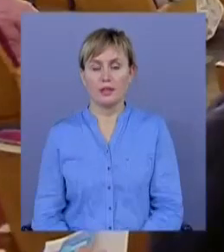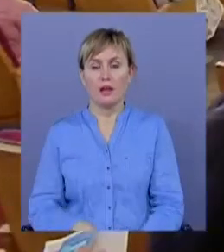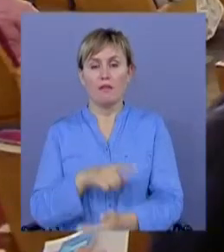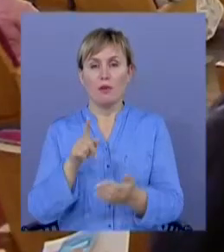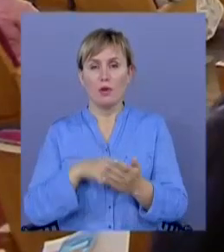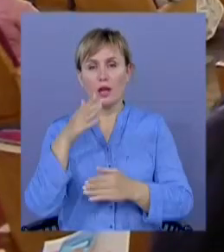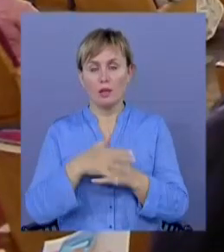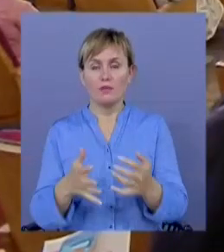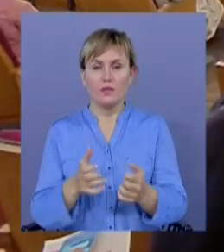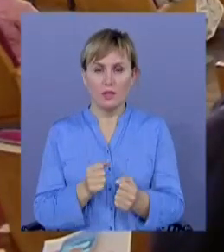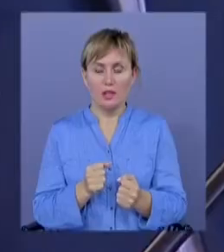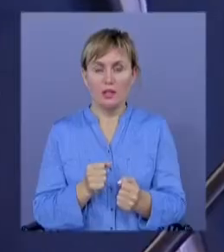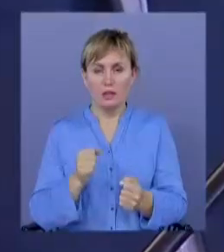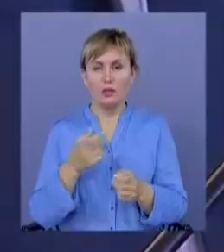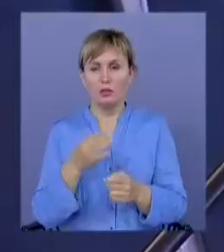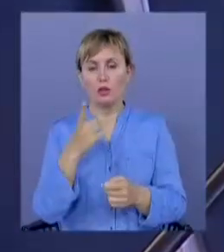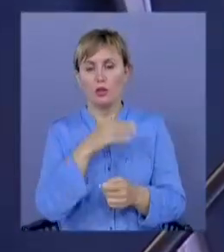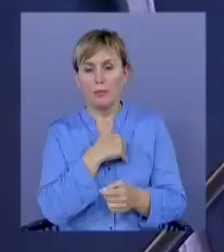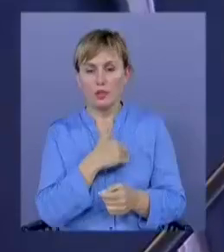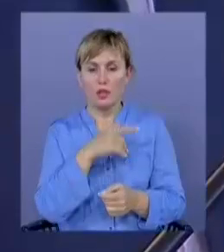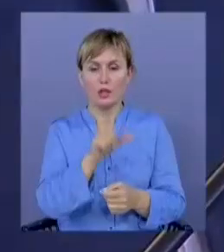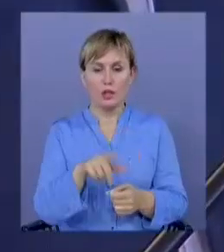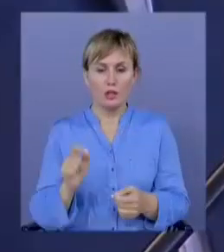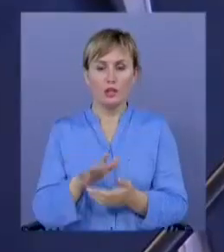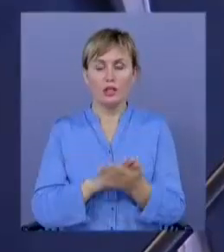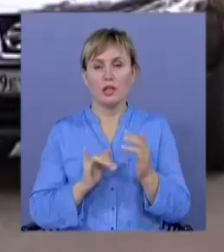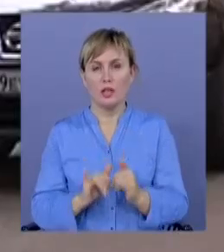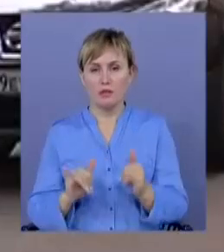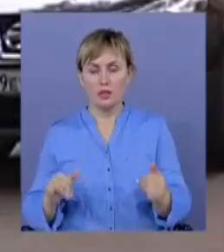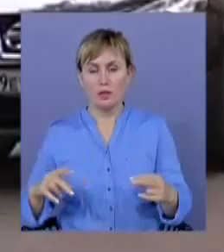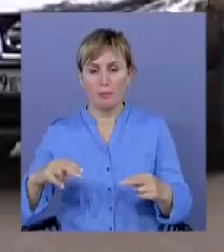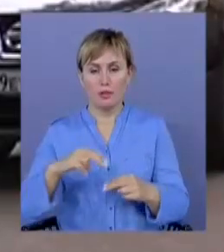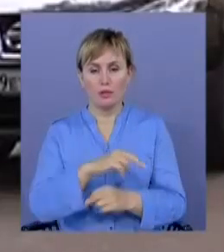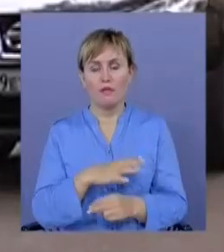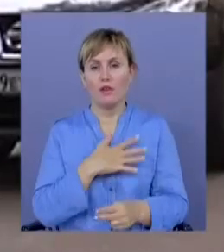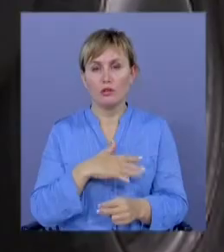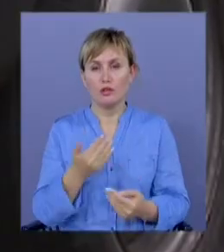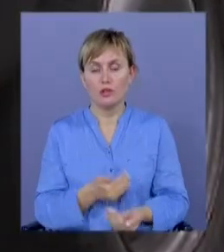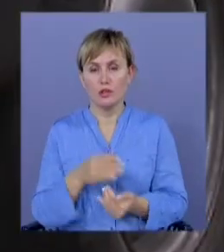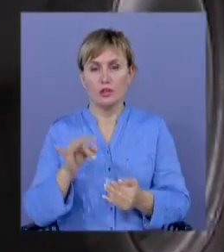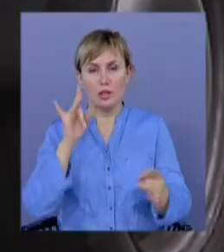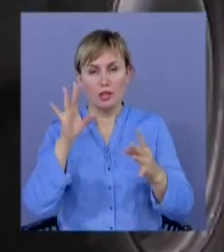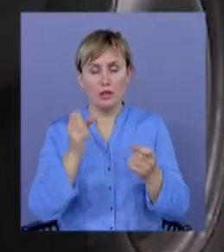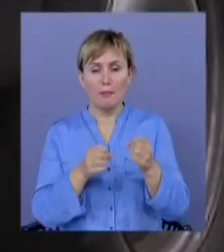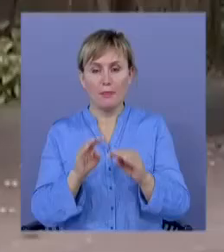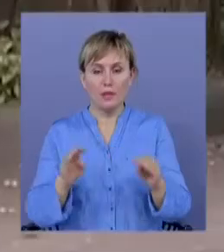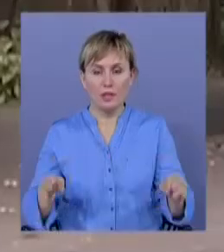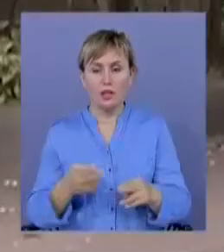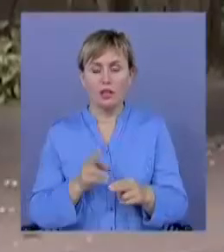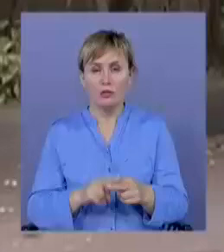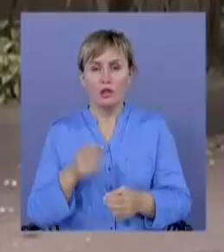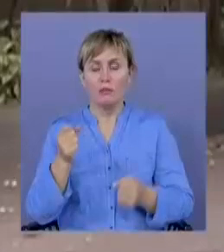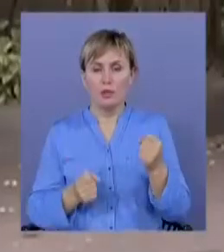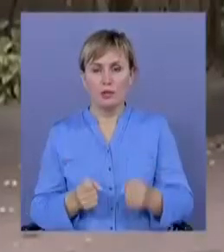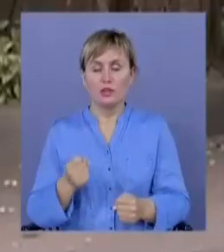Вопрос аким взял на заметку. Еще одно пожелание горожан – дальнейшее развитие пешеходных зон. Волнуют жители и стихийные парковки, которые